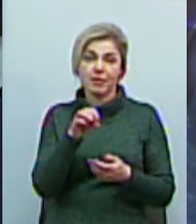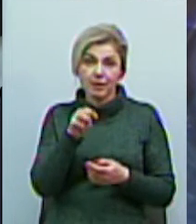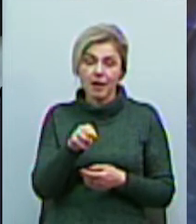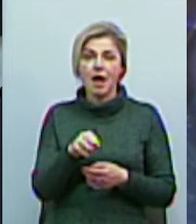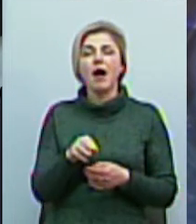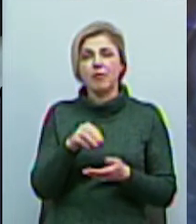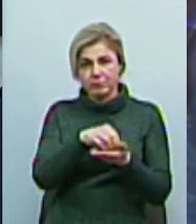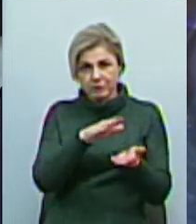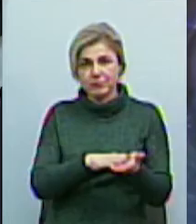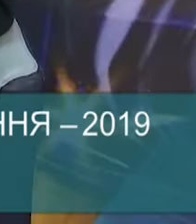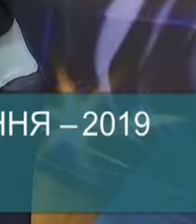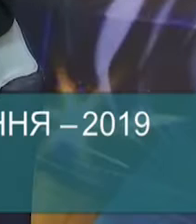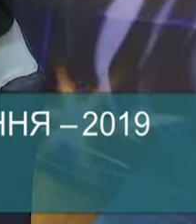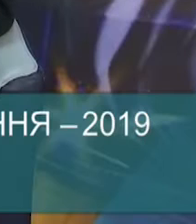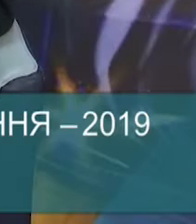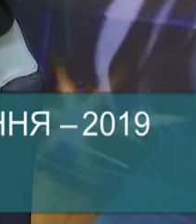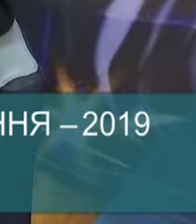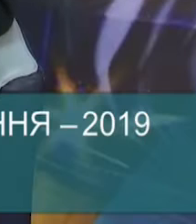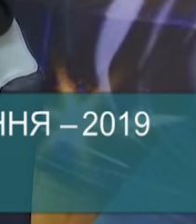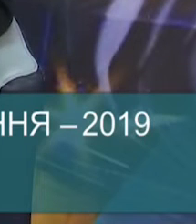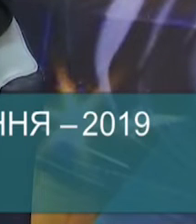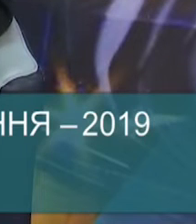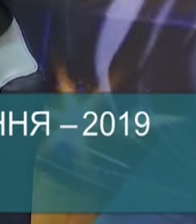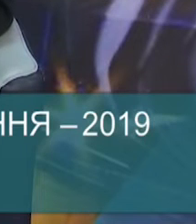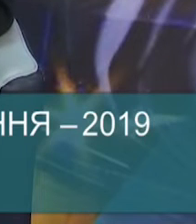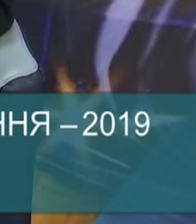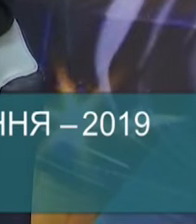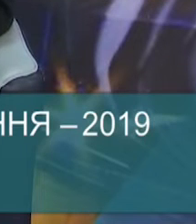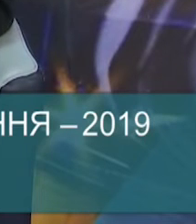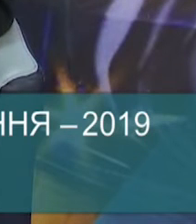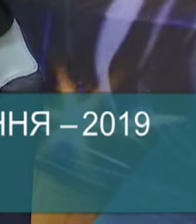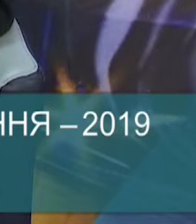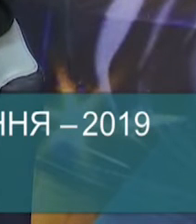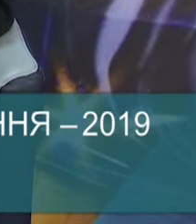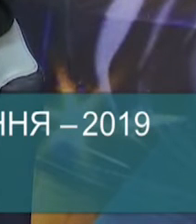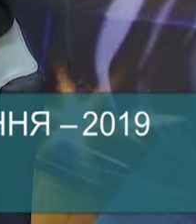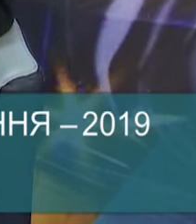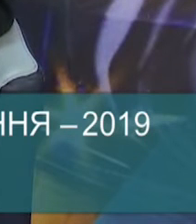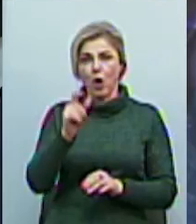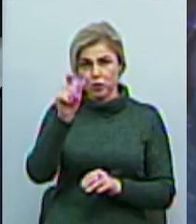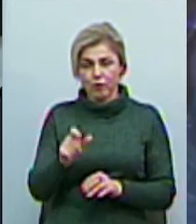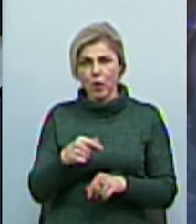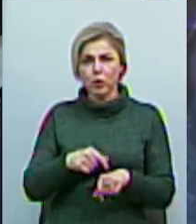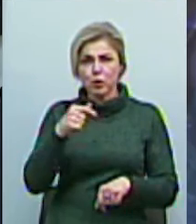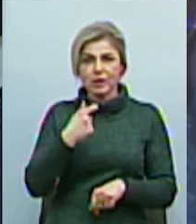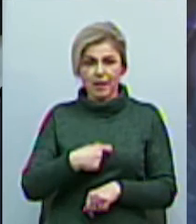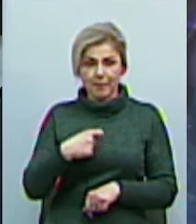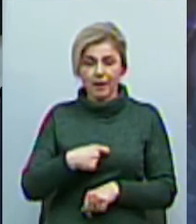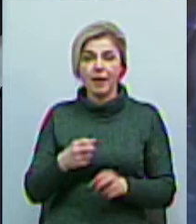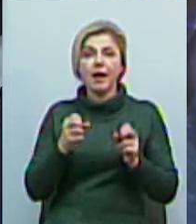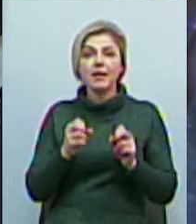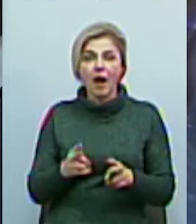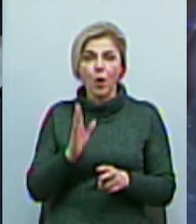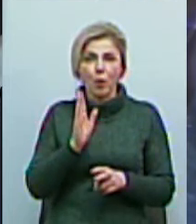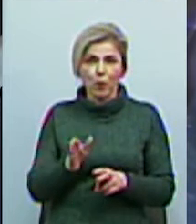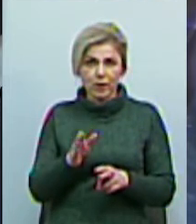час пробного тестування. Тому що це і адаптація до процедури, це особа відчує себе, як вона